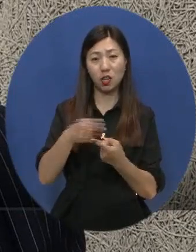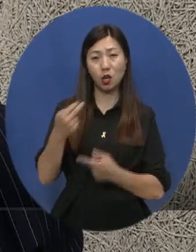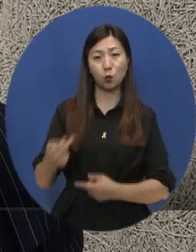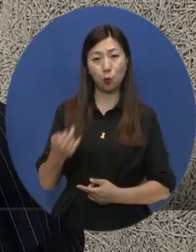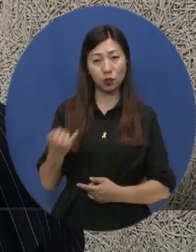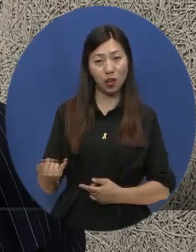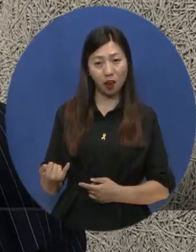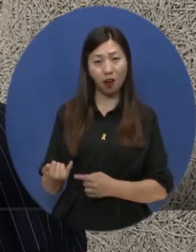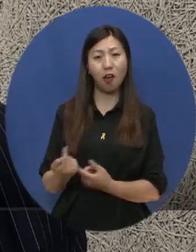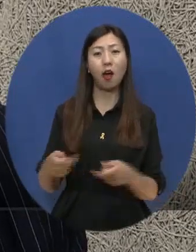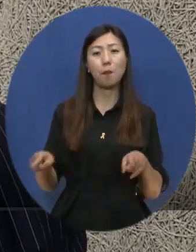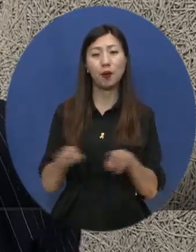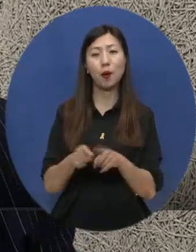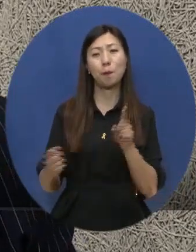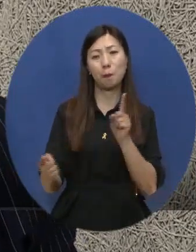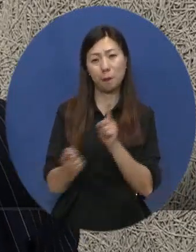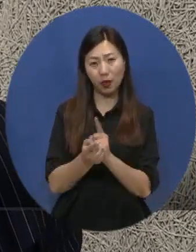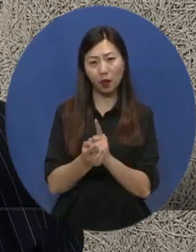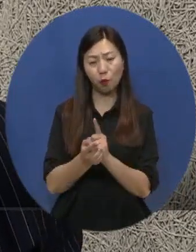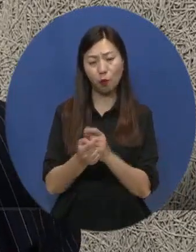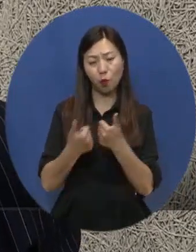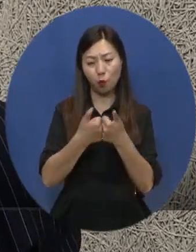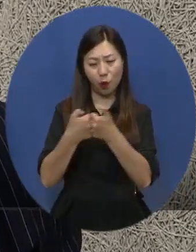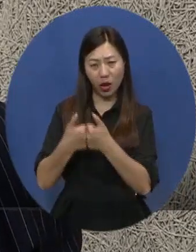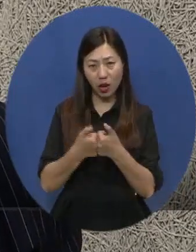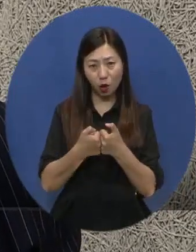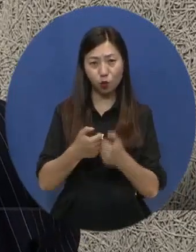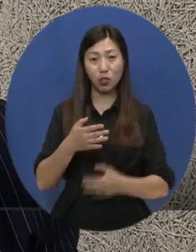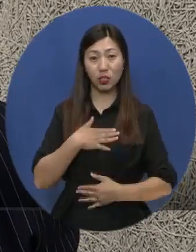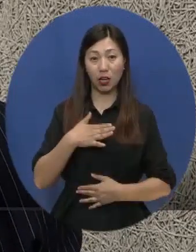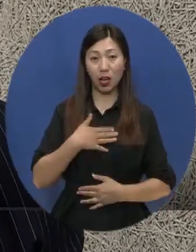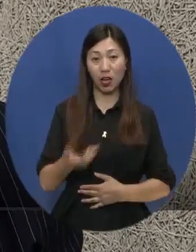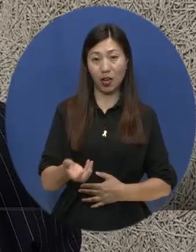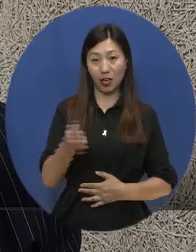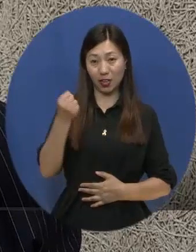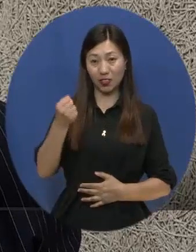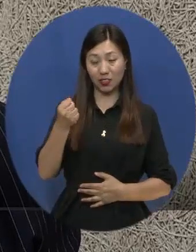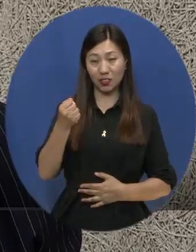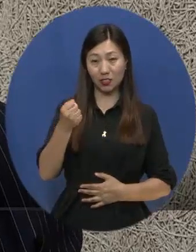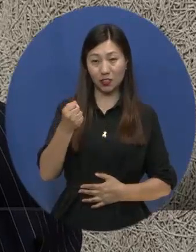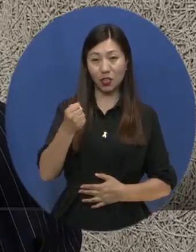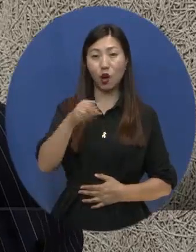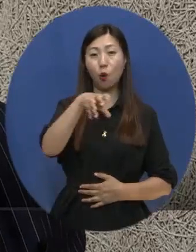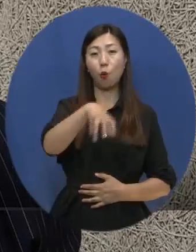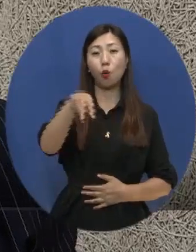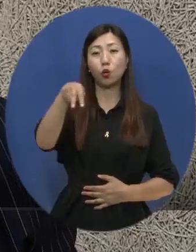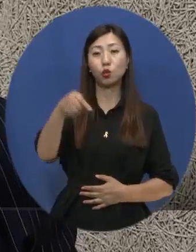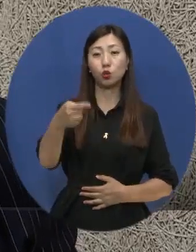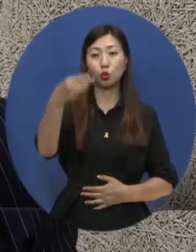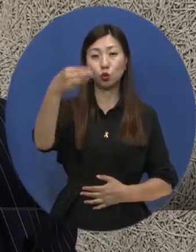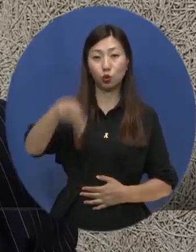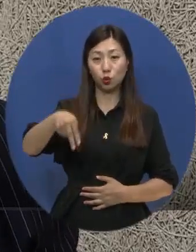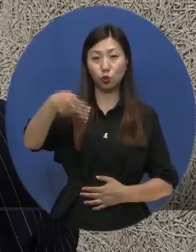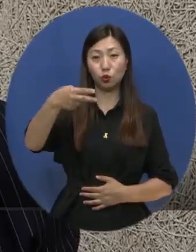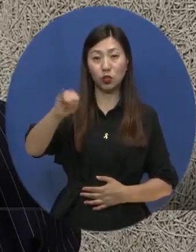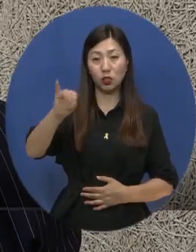만나고 서 회의하고 또 제 스튜디오가 있는데 거기를 개조 중이에요.